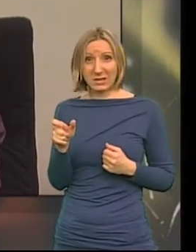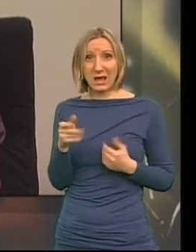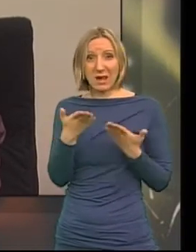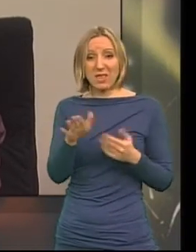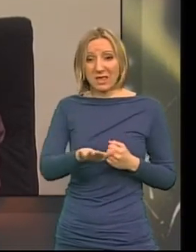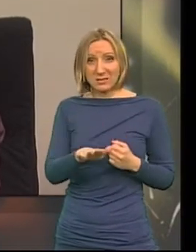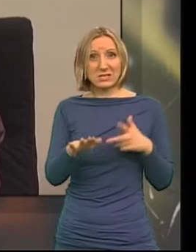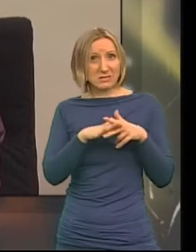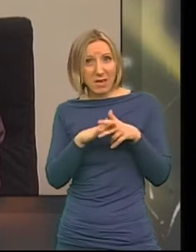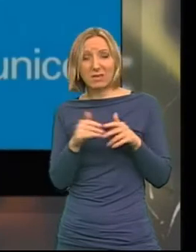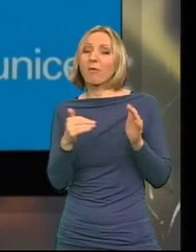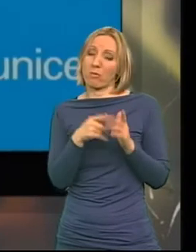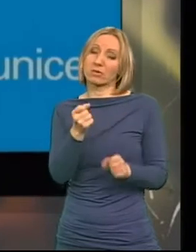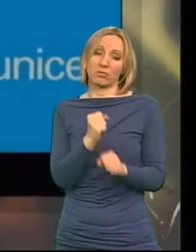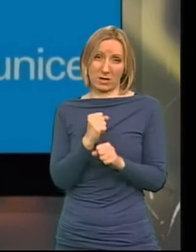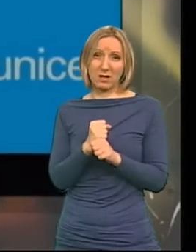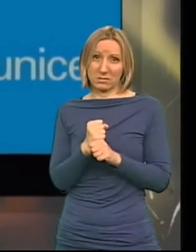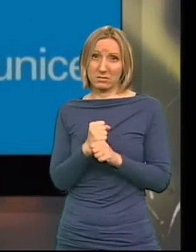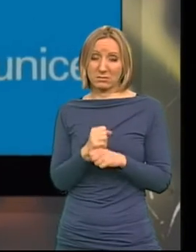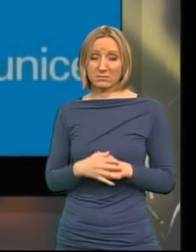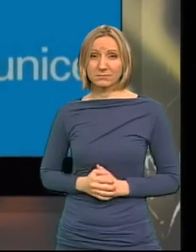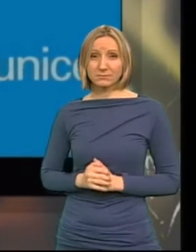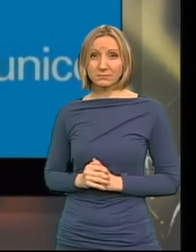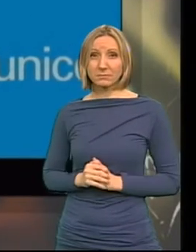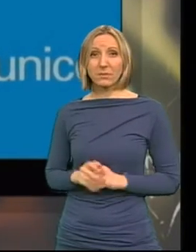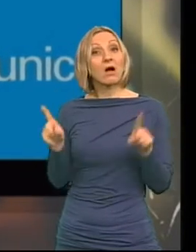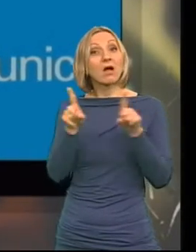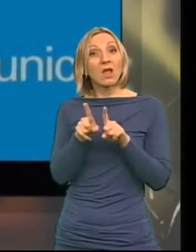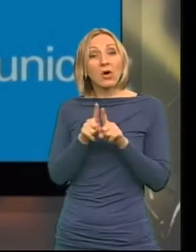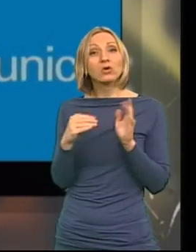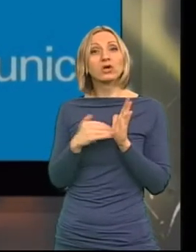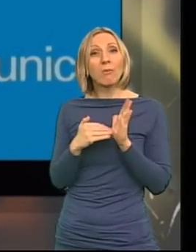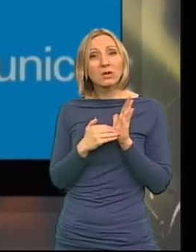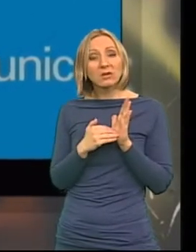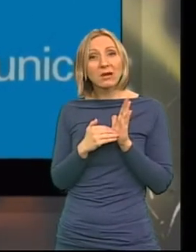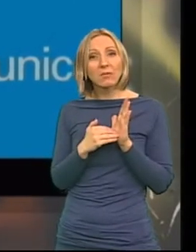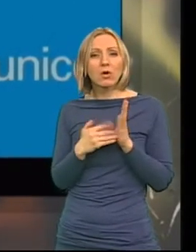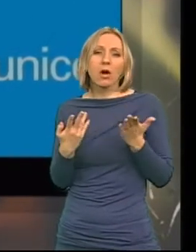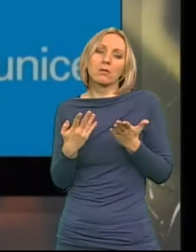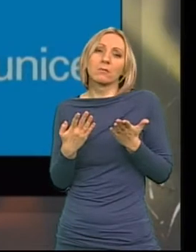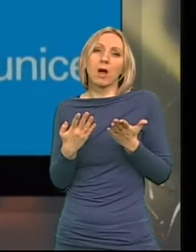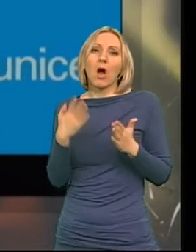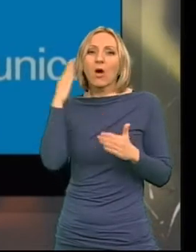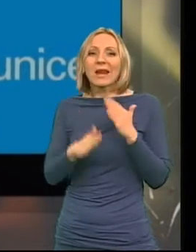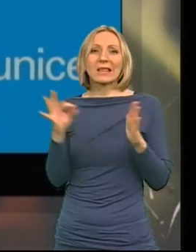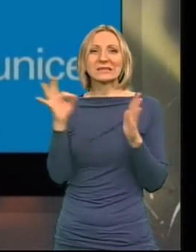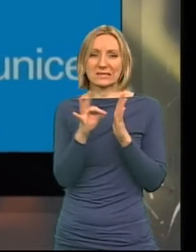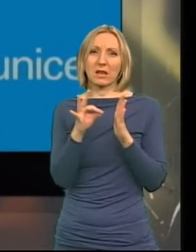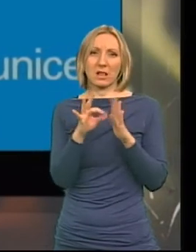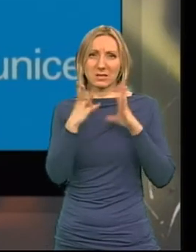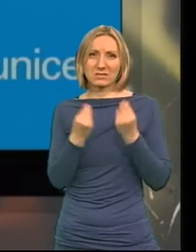tu je također potrebno poraditi. I ono što je možda negde i krajnji cilj svih ovih naših